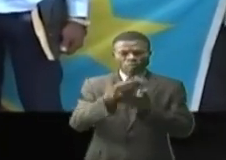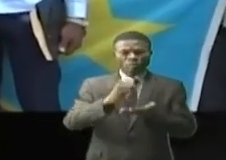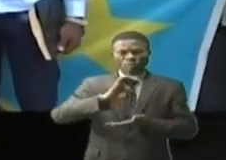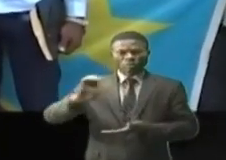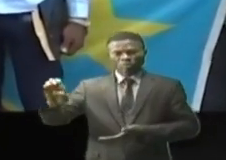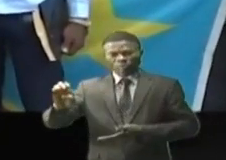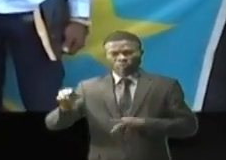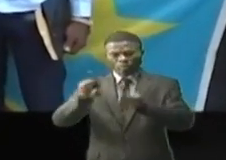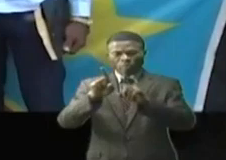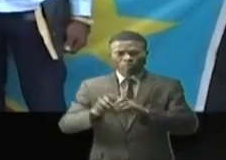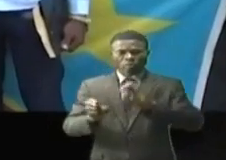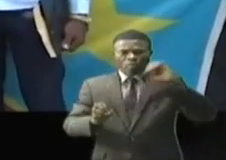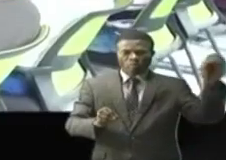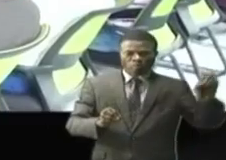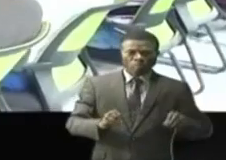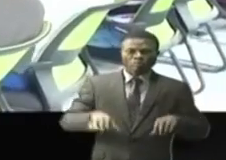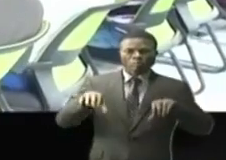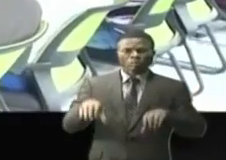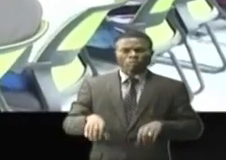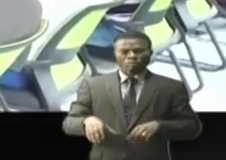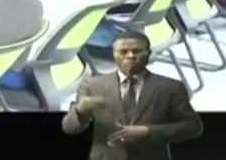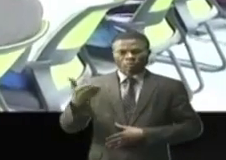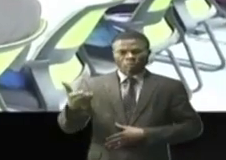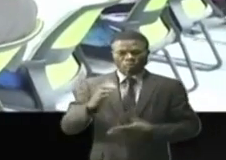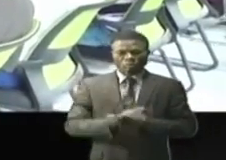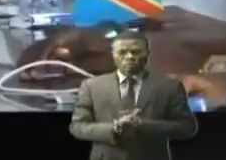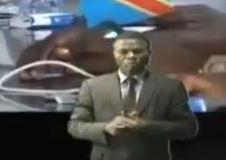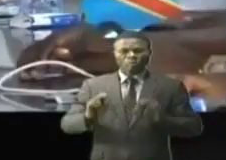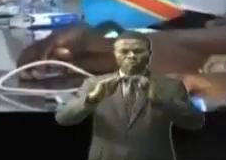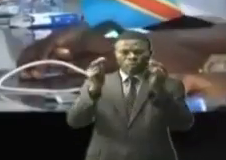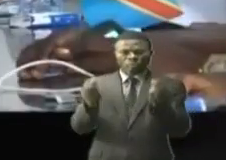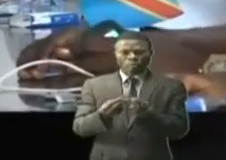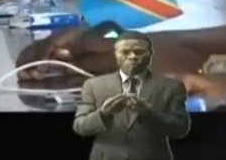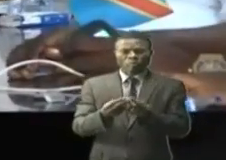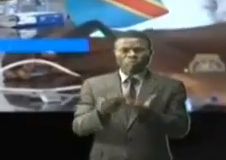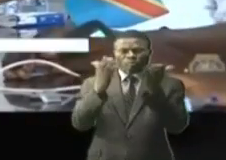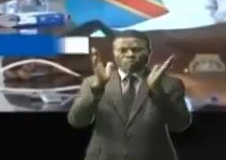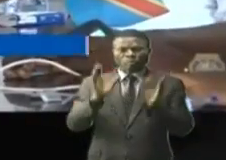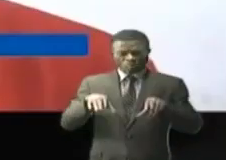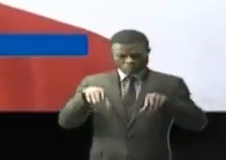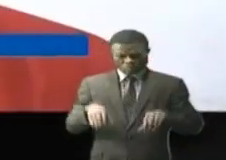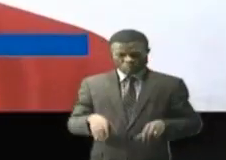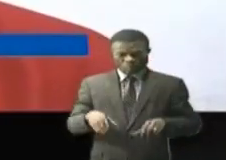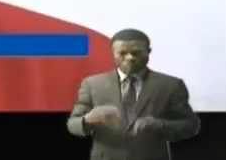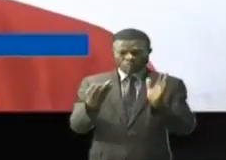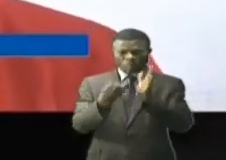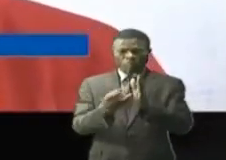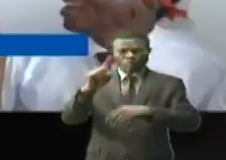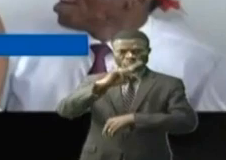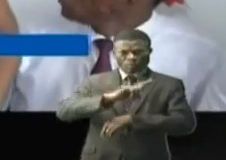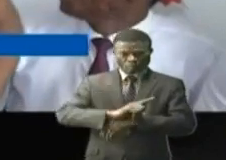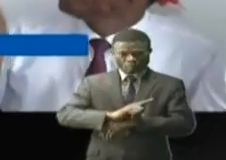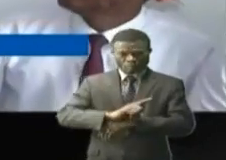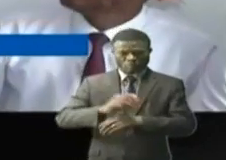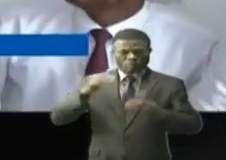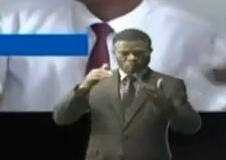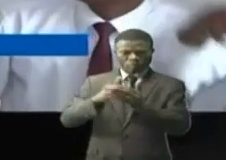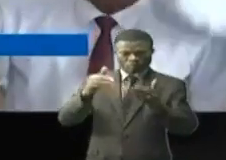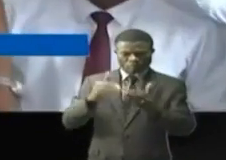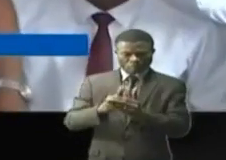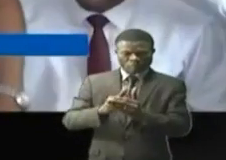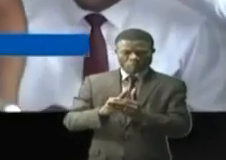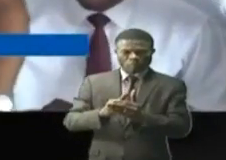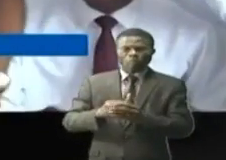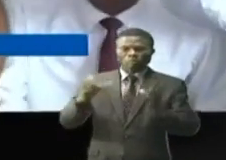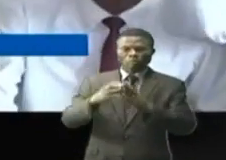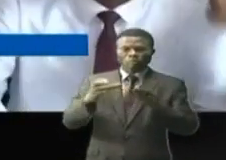et à l'ouest de notre pays. La représentation des étudiants du Congo donne un délai de 7 jours au Rwanda sous couvert M23 de se